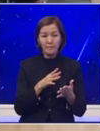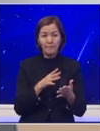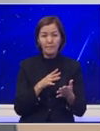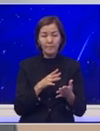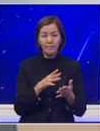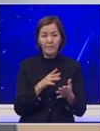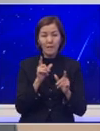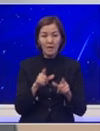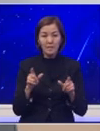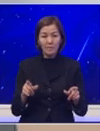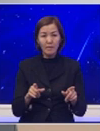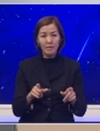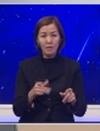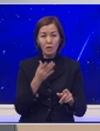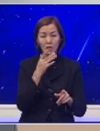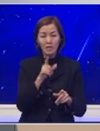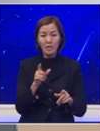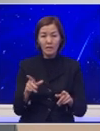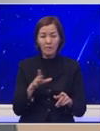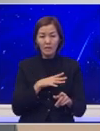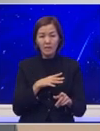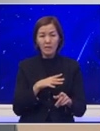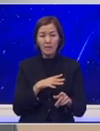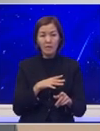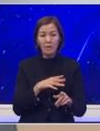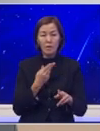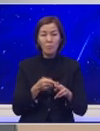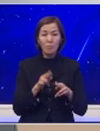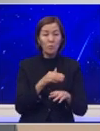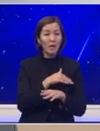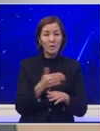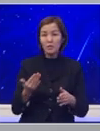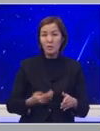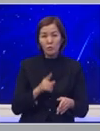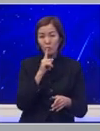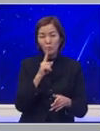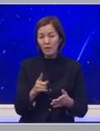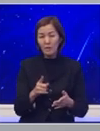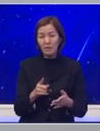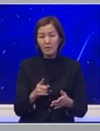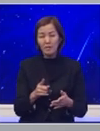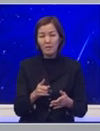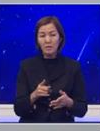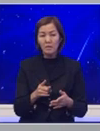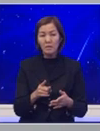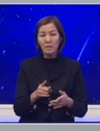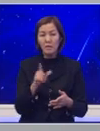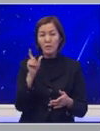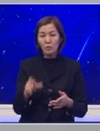тіркелген азаматтар, шетелдік азаматтар ол адресте тұрмайды. Сол себептен аталған